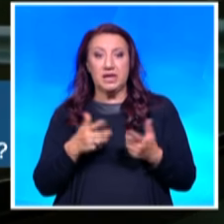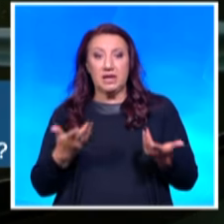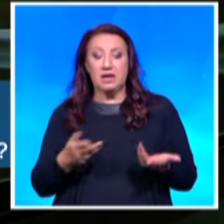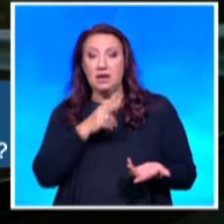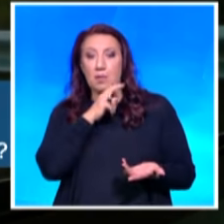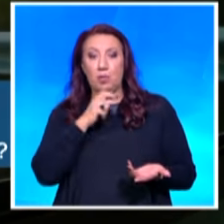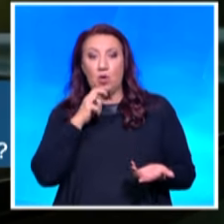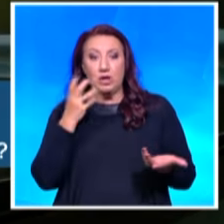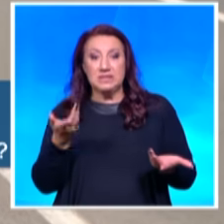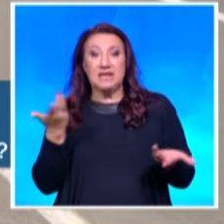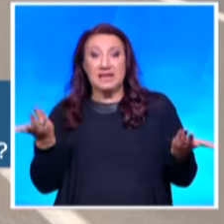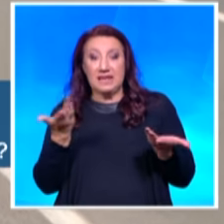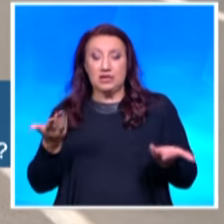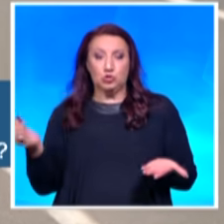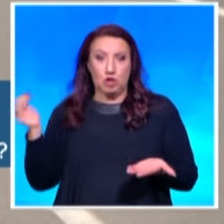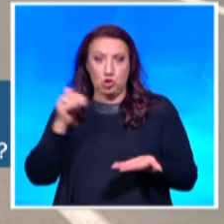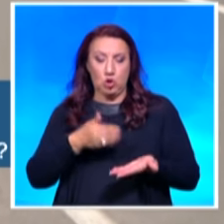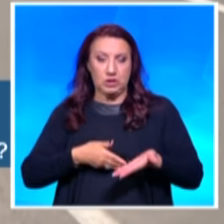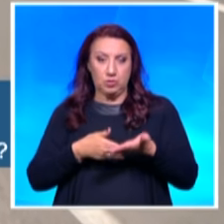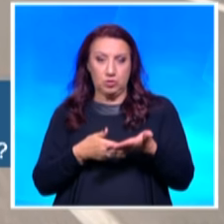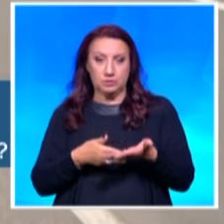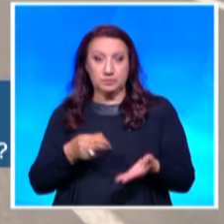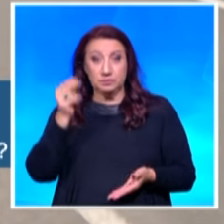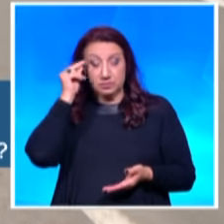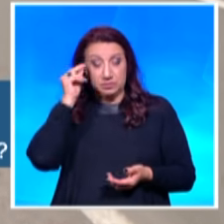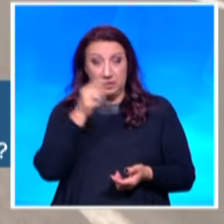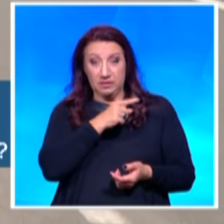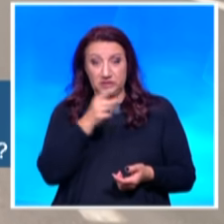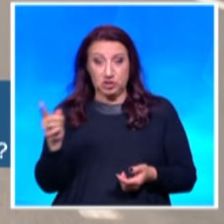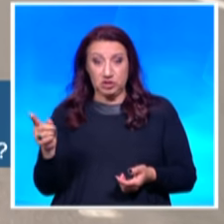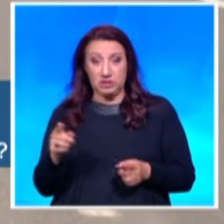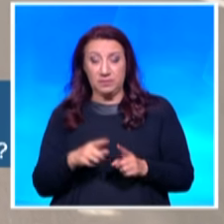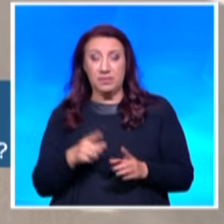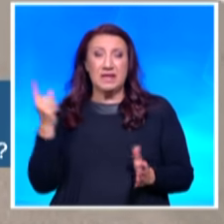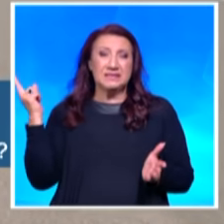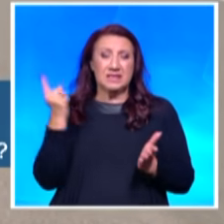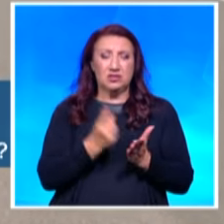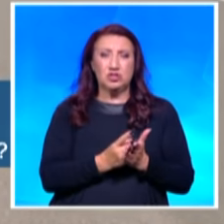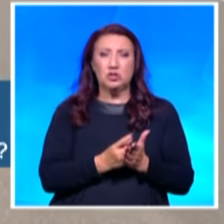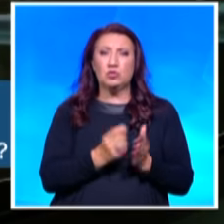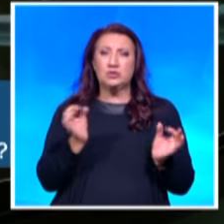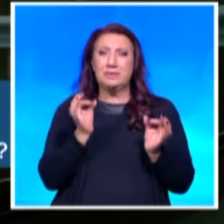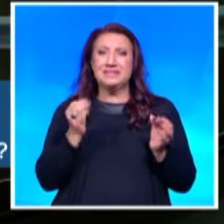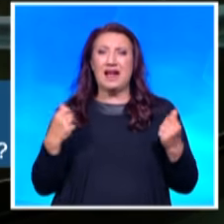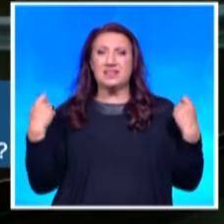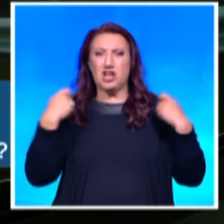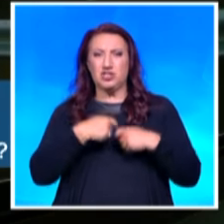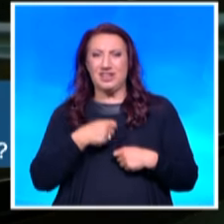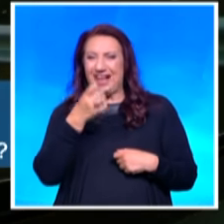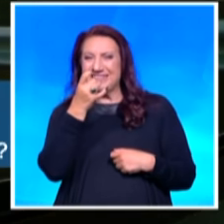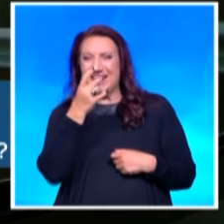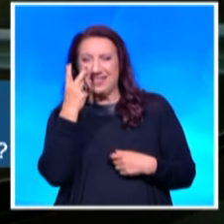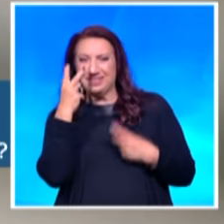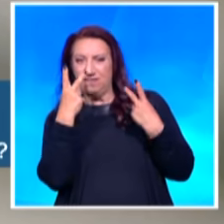полиция, нещо долу да му помогнат. Припомням на всички, че е задължително да си увлечем светоотразителна жилетка и да поставим на поне 50